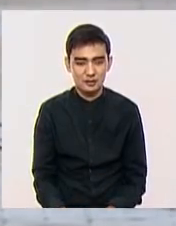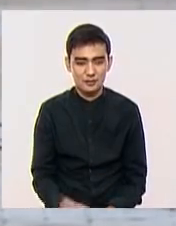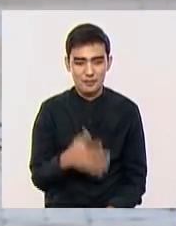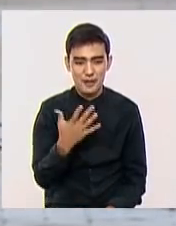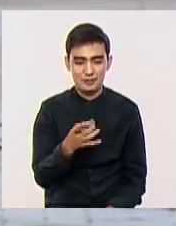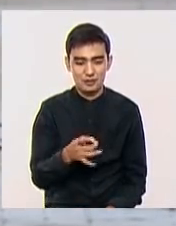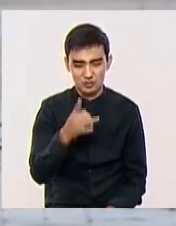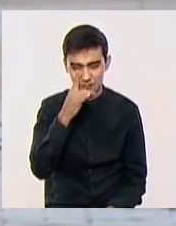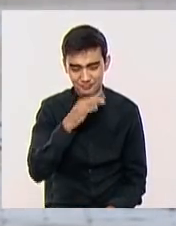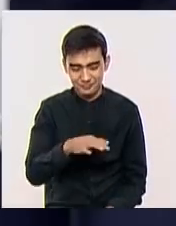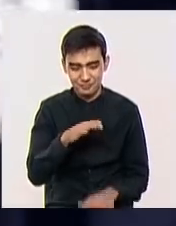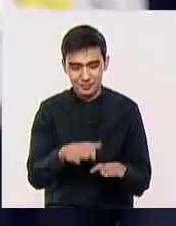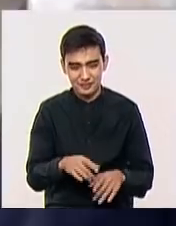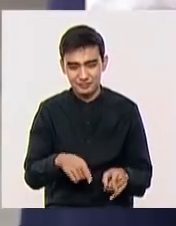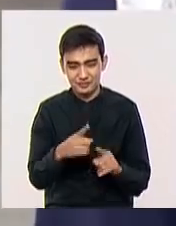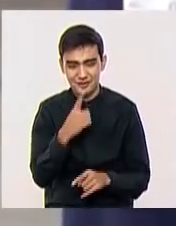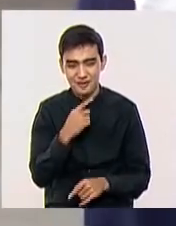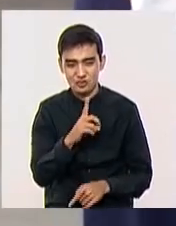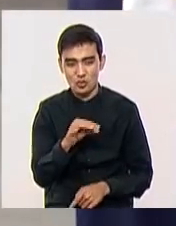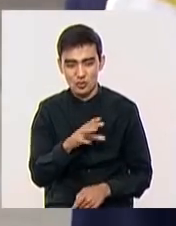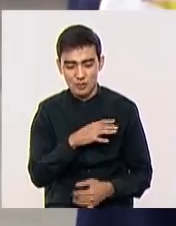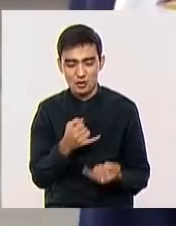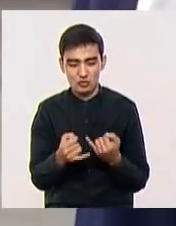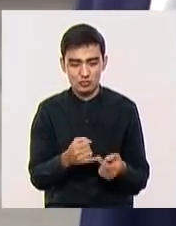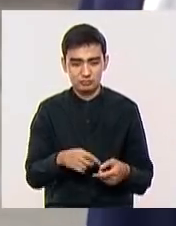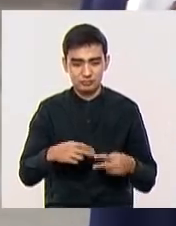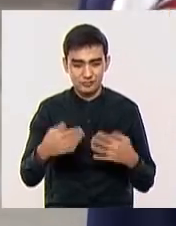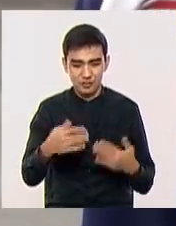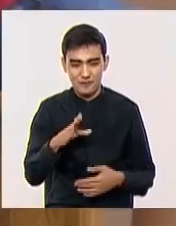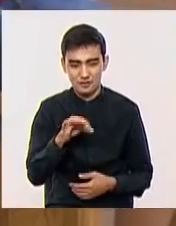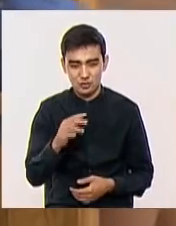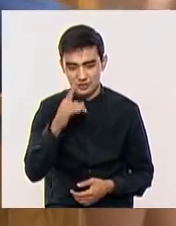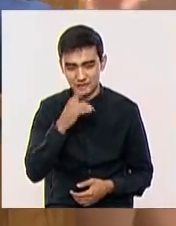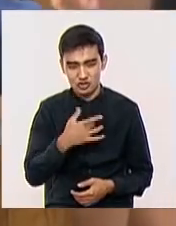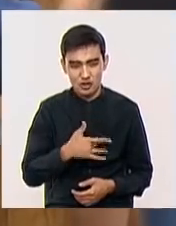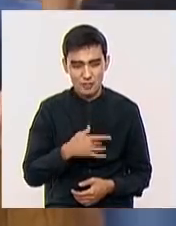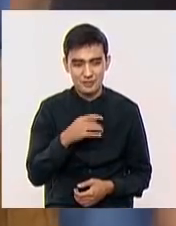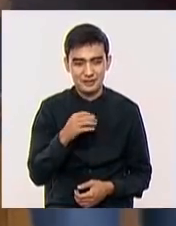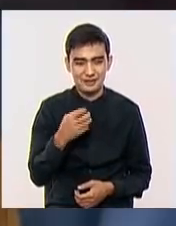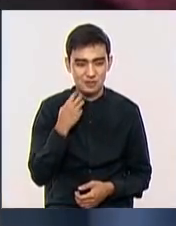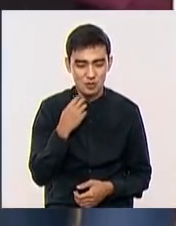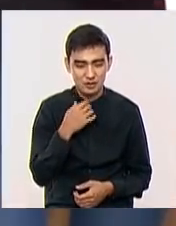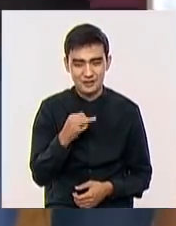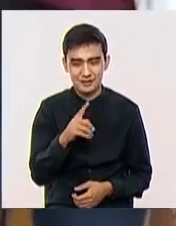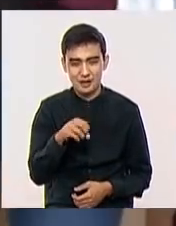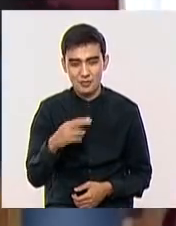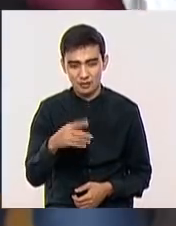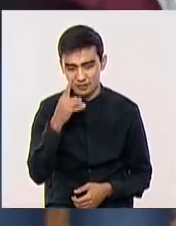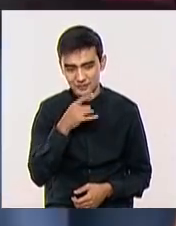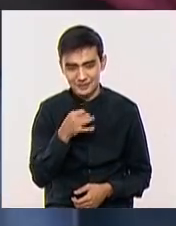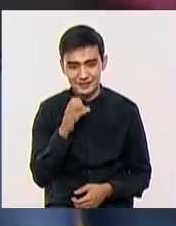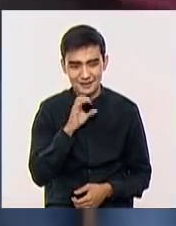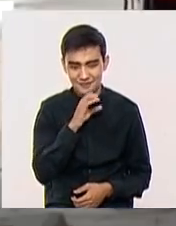5 регионов республики переместились из красной зоны в желтую. Это Восточно-Казахстанская, Жамбылская, Кызылординская, Западно-Казахстанская